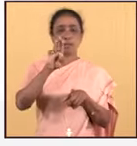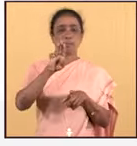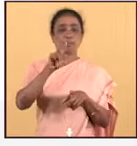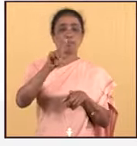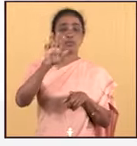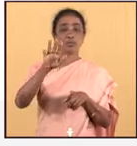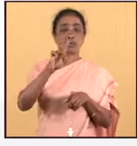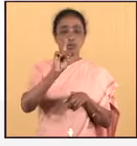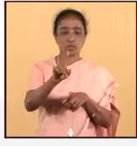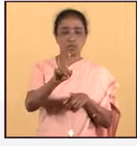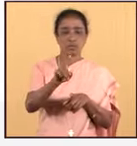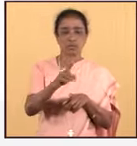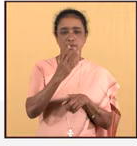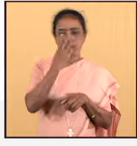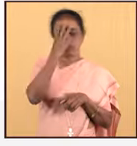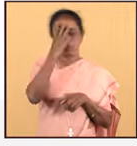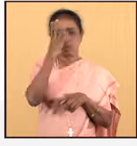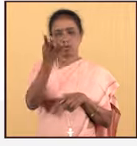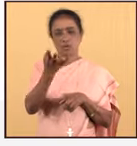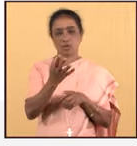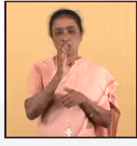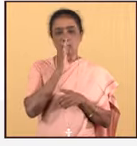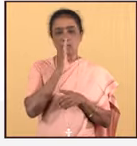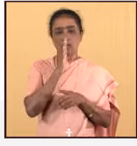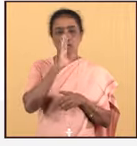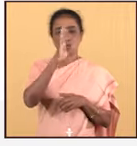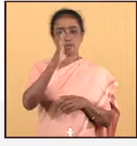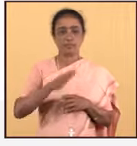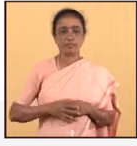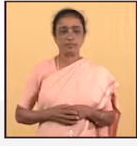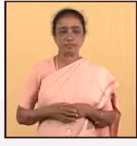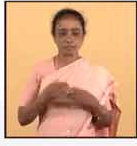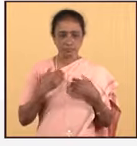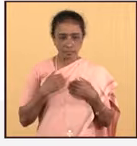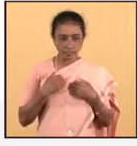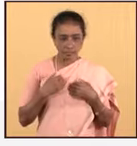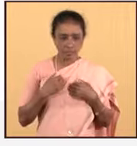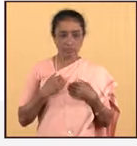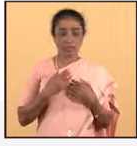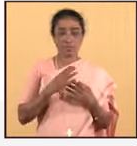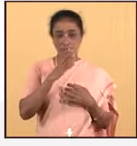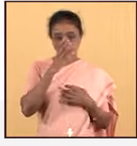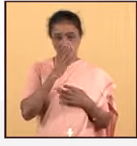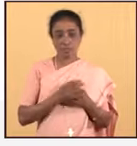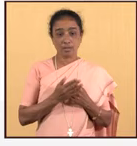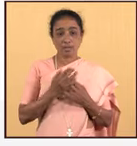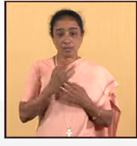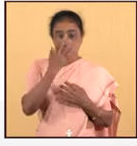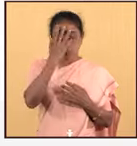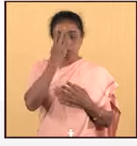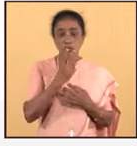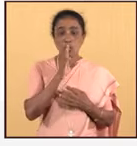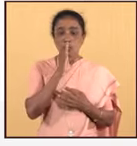நூற்றாண்டு, 19 சார்ந்த இந்த இந்து கோயில். அப்போ இந்து கோயில்னு பார்த்தீங்கன்னா எப்படி இருக்கும், இந்து மதத்தை